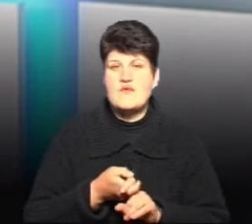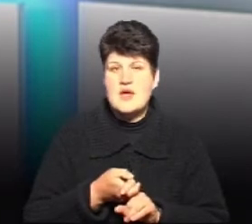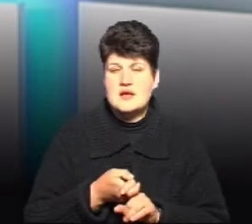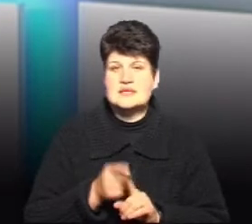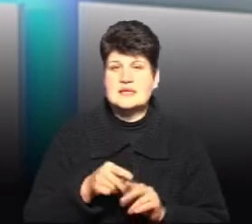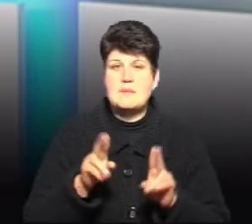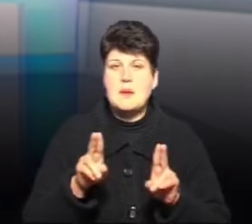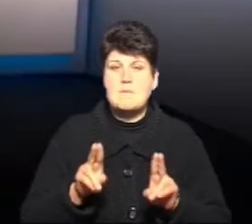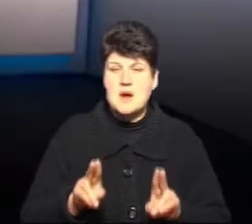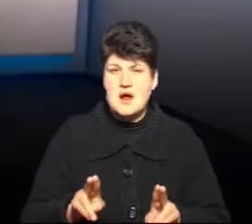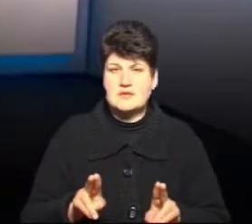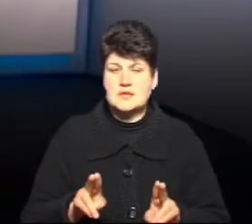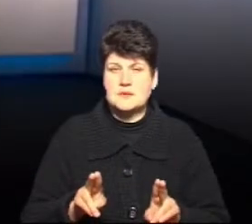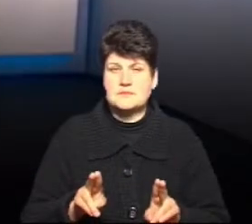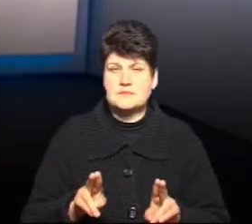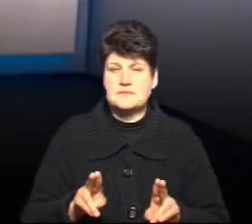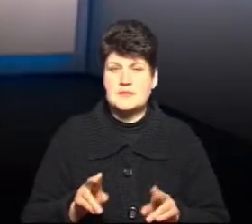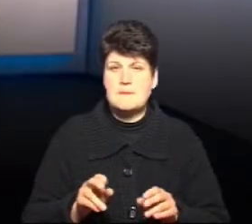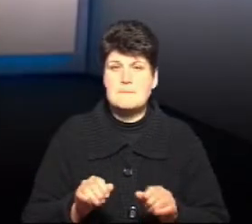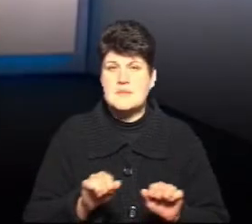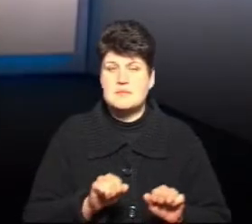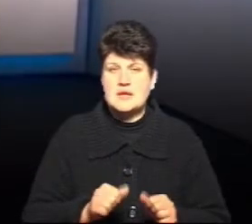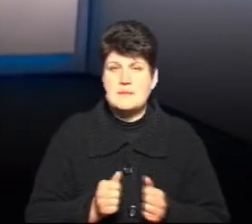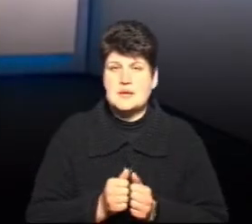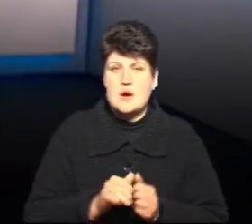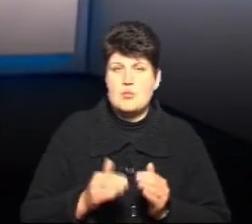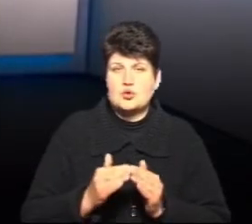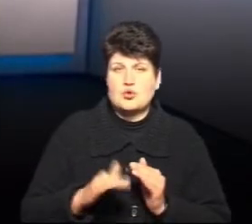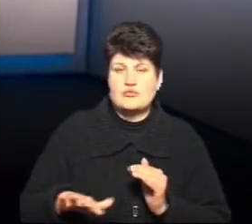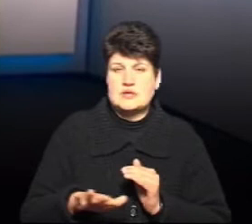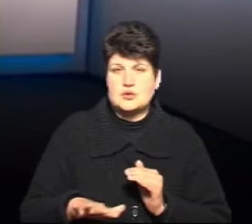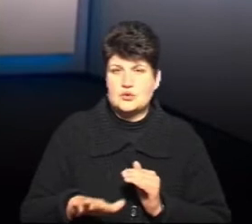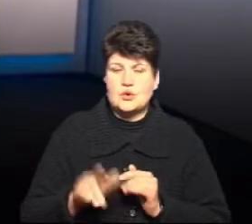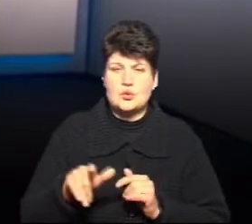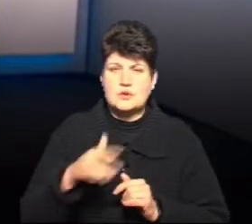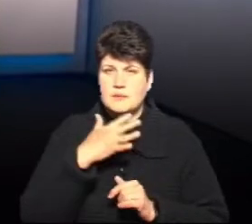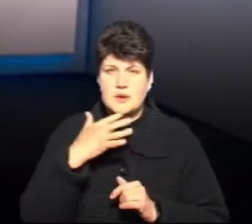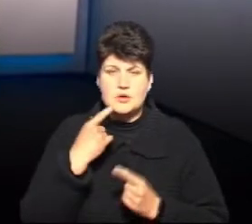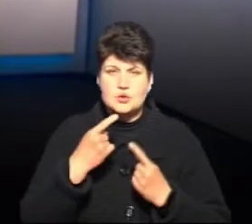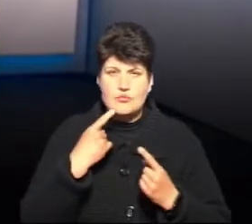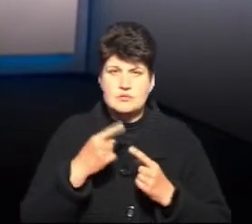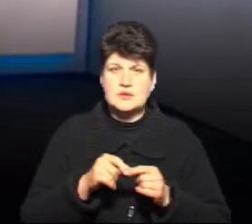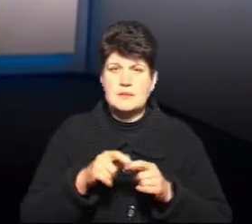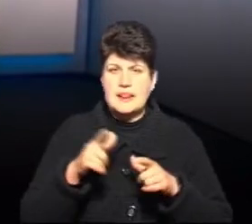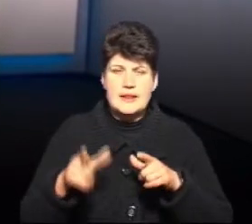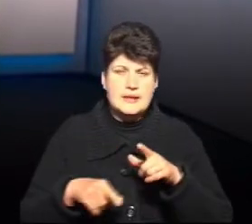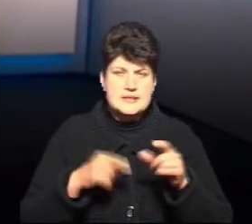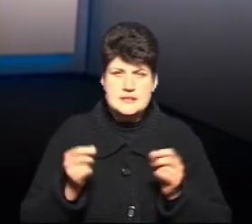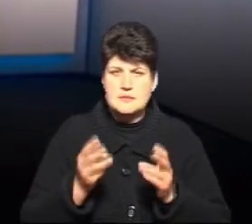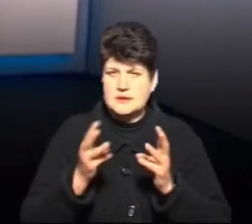ж, прибирання прибудинкової території. Наші люди багато говорять. Умовно, не можна там палити листя. Не можна палити листя